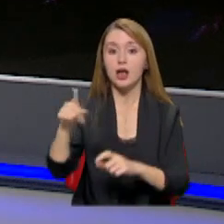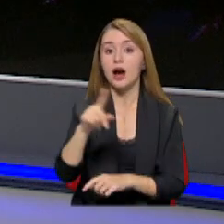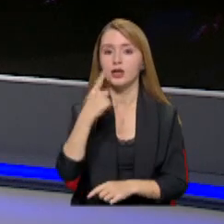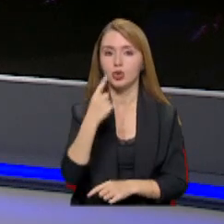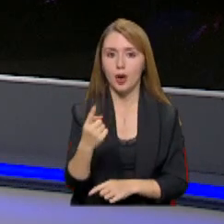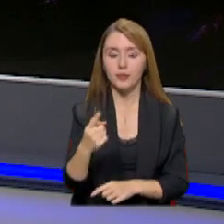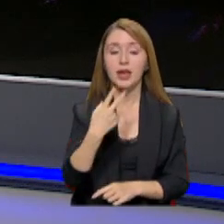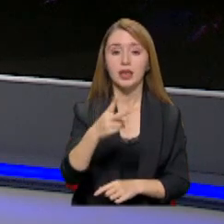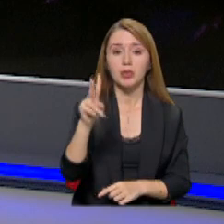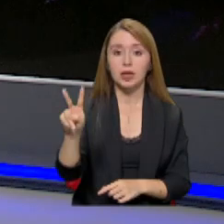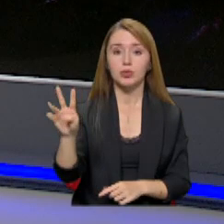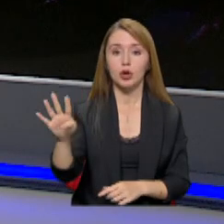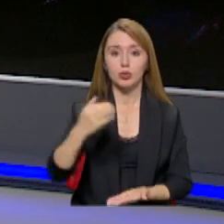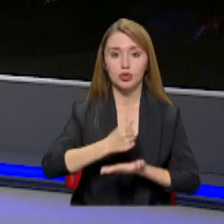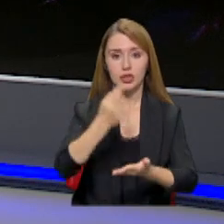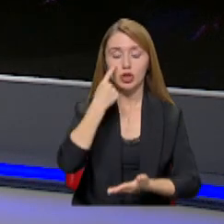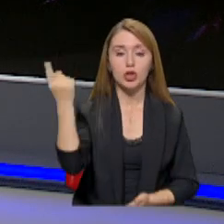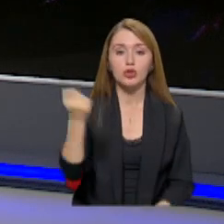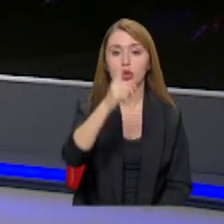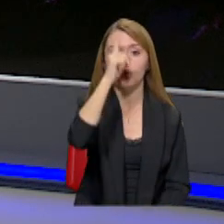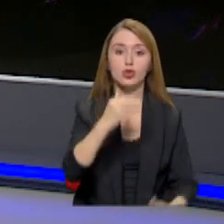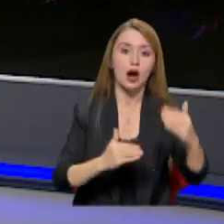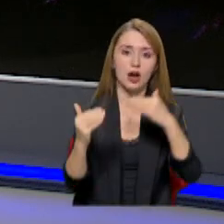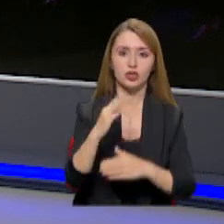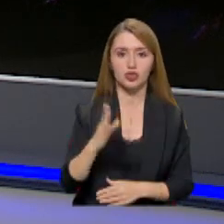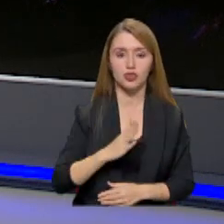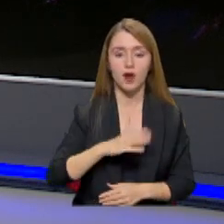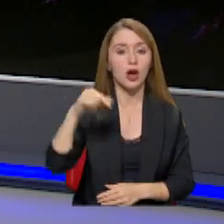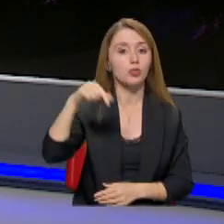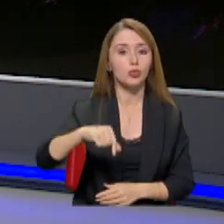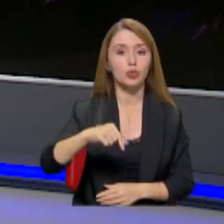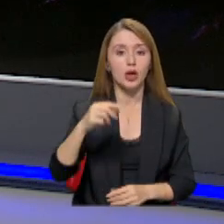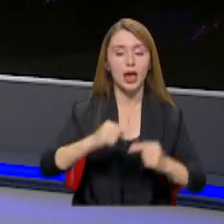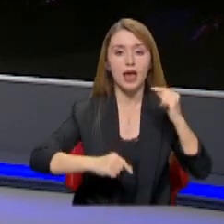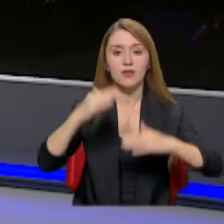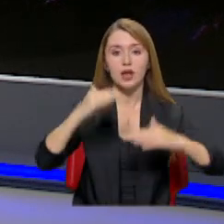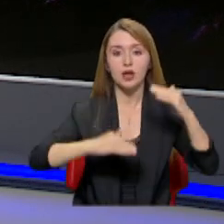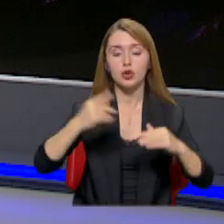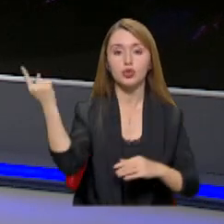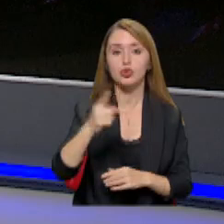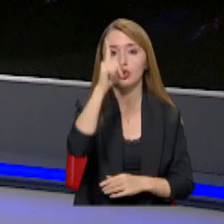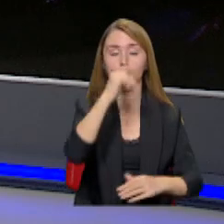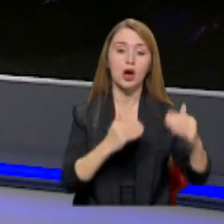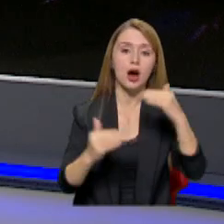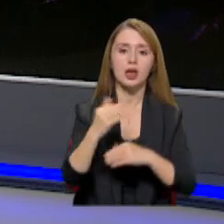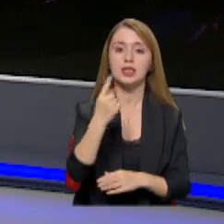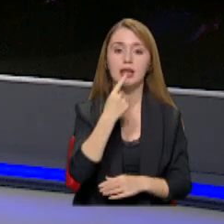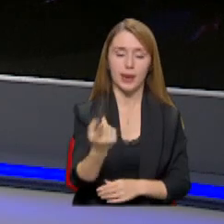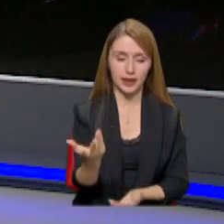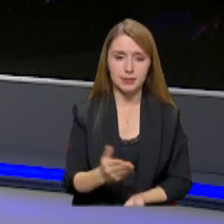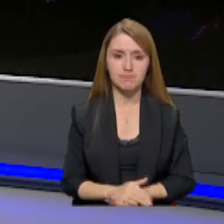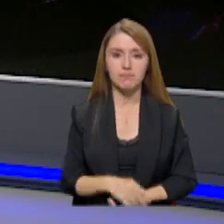dedi 2024 bütçesi % 10000 artırıldı bu Enflasyonun % 10000 artacağı anlamına